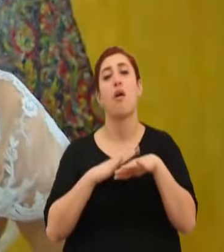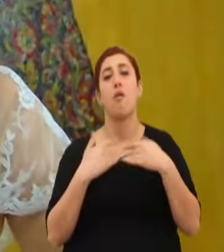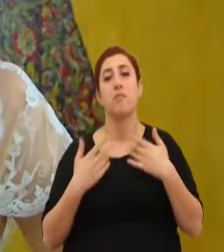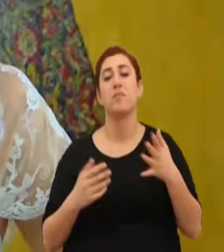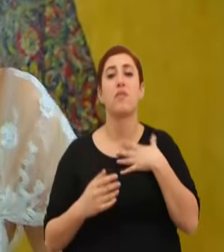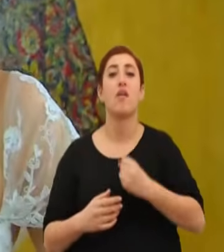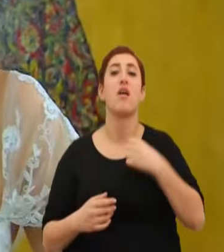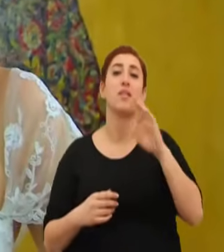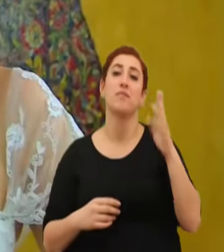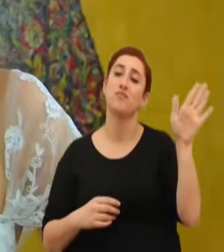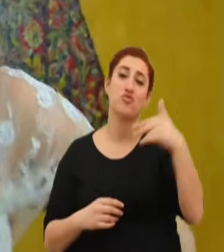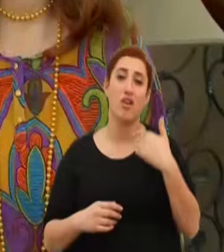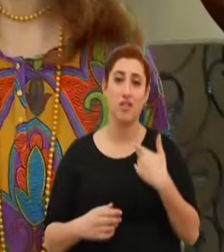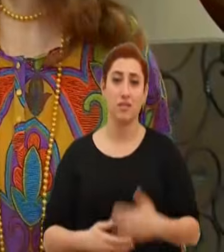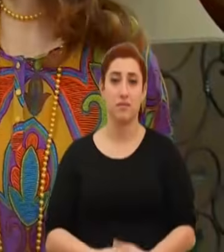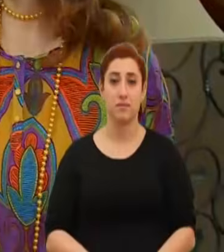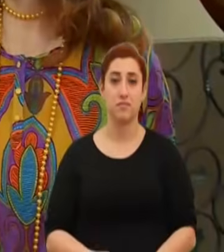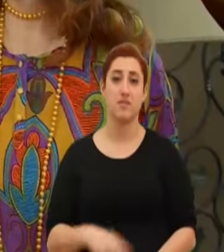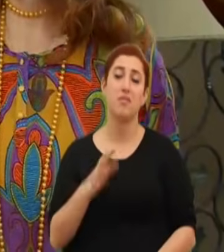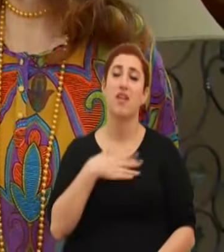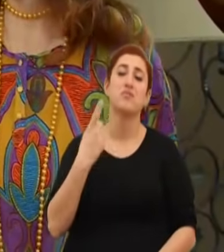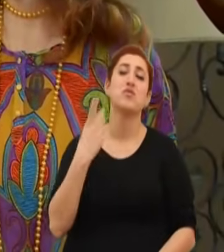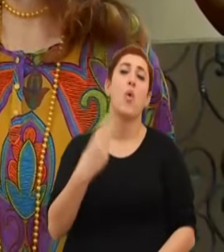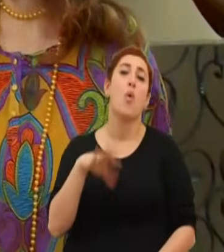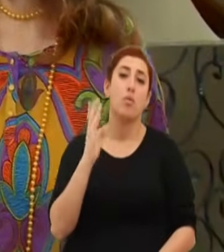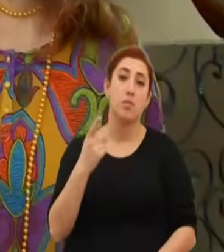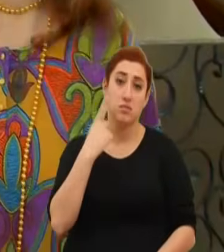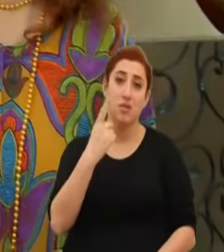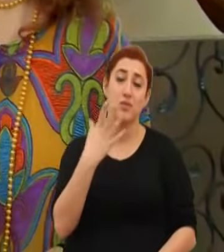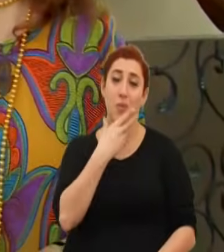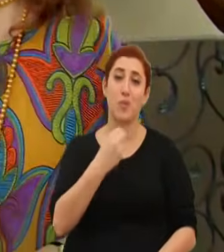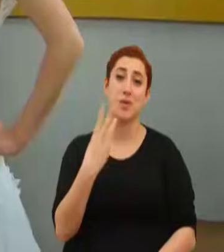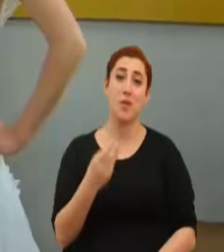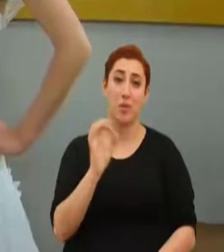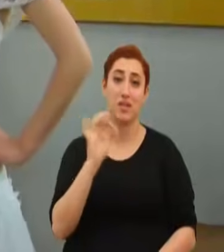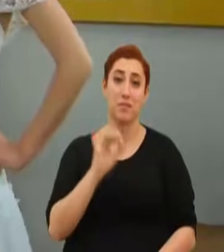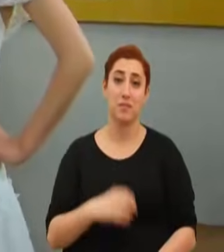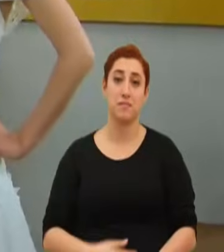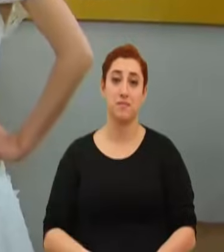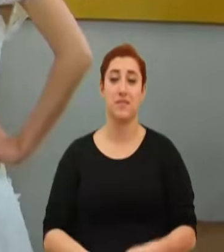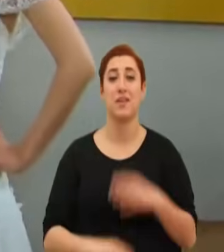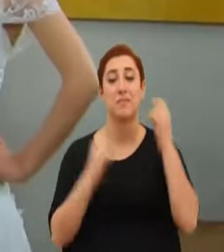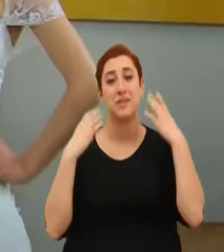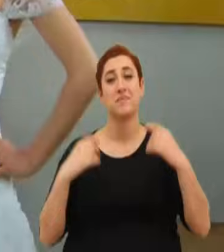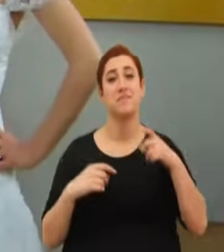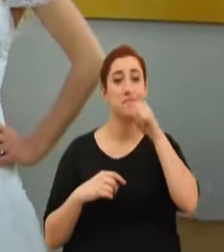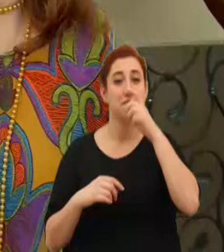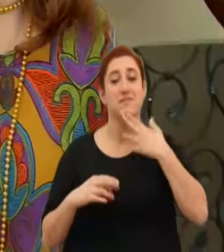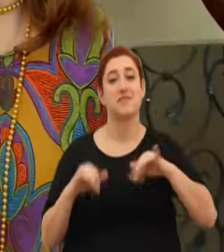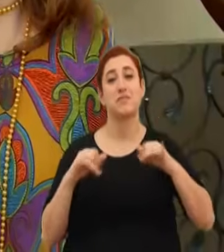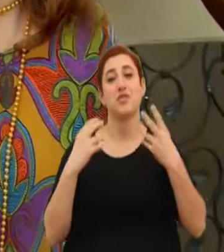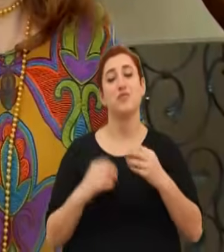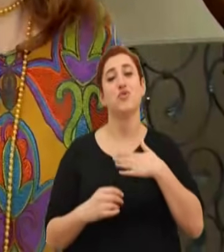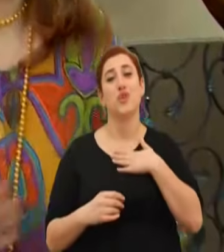yapayım ya? Dayanamadım çağırdım işte. Aman anneciğim bir şey olmaz. Baksana çok güzel oldu değil mi? Ay prenses gibi olmuş